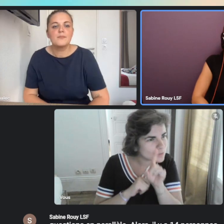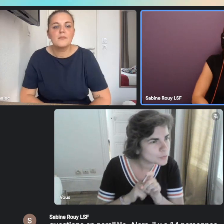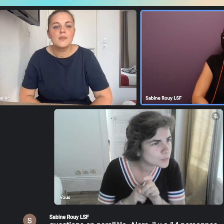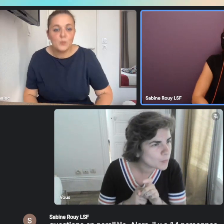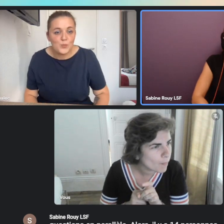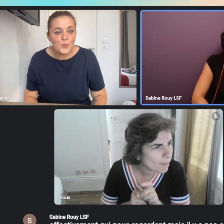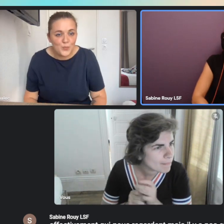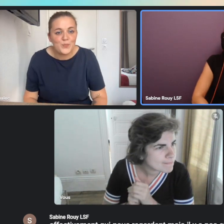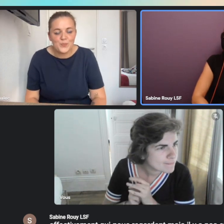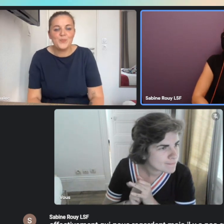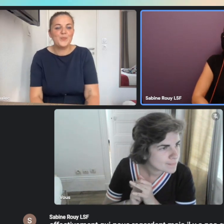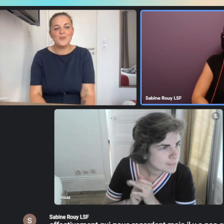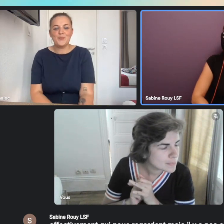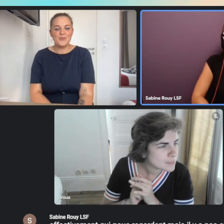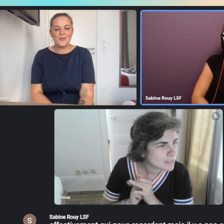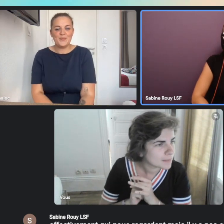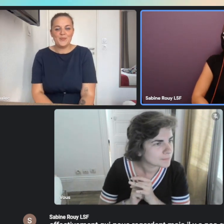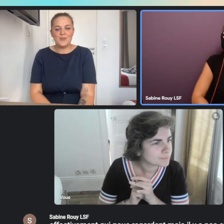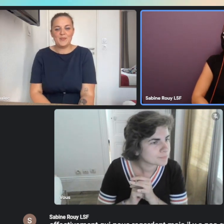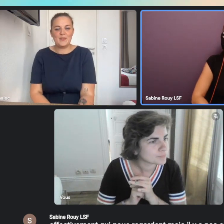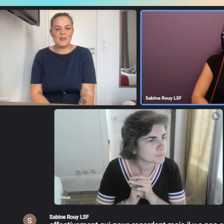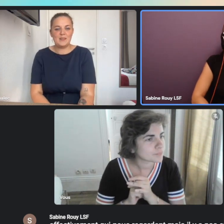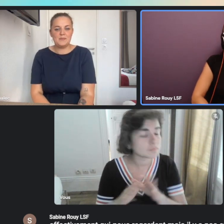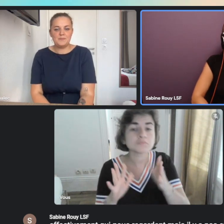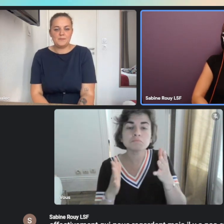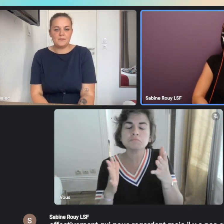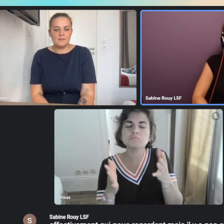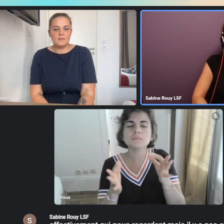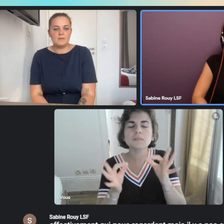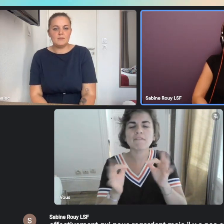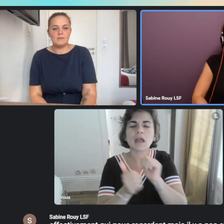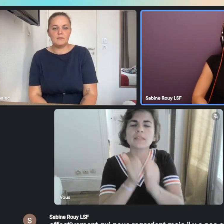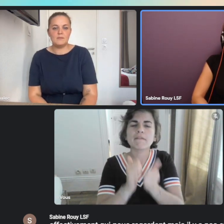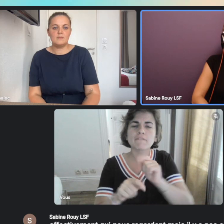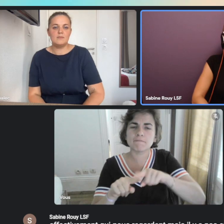Alors je regardais au niveau des questions justement.